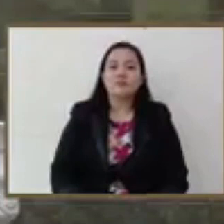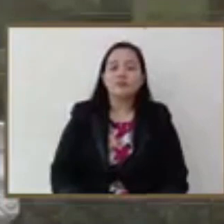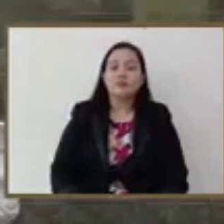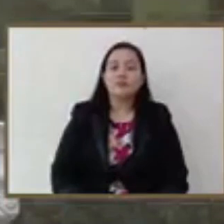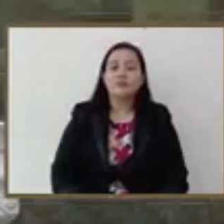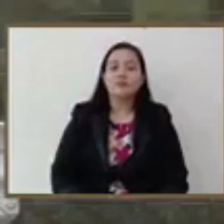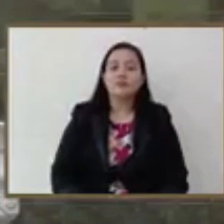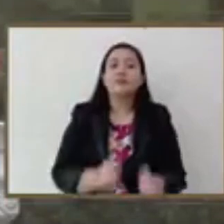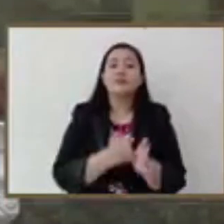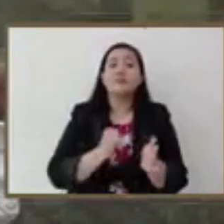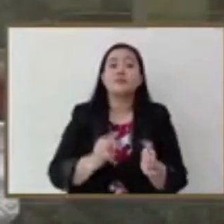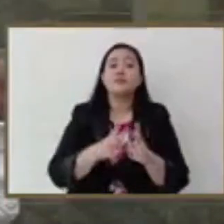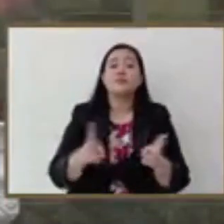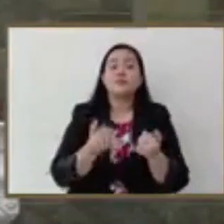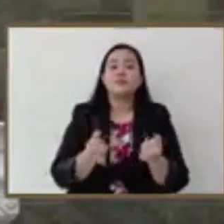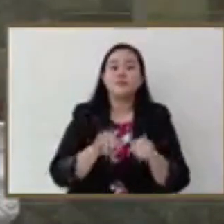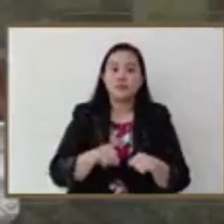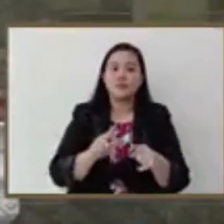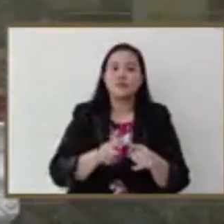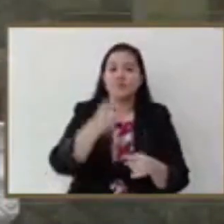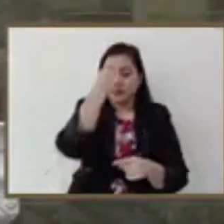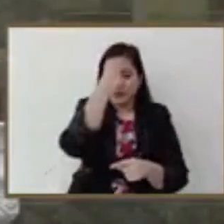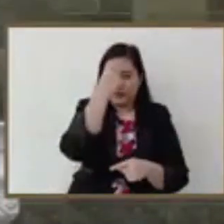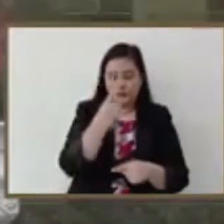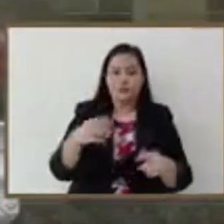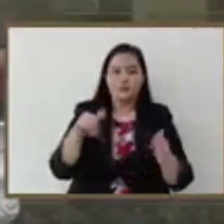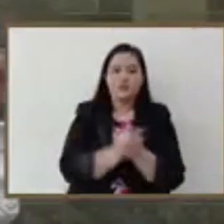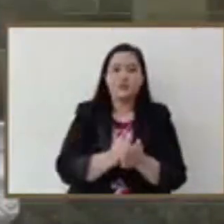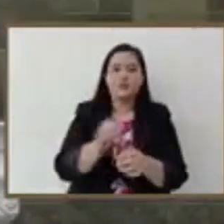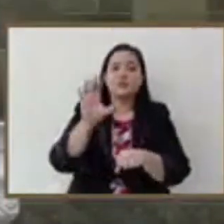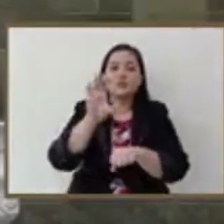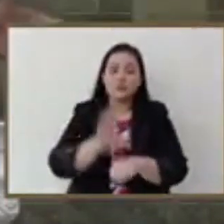church ay siyang nagbibigay,